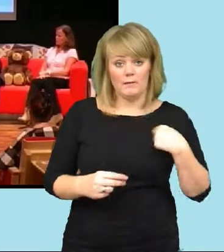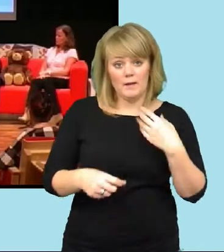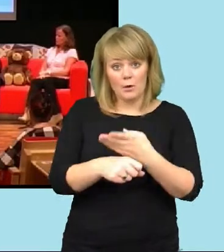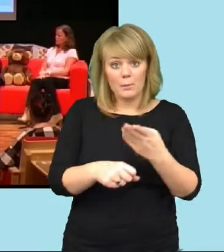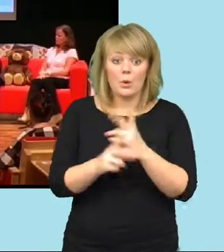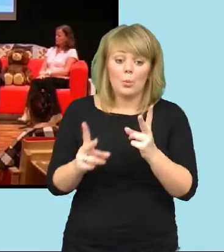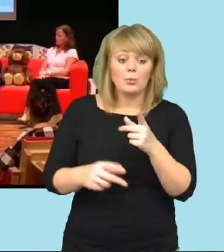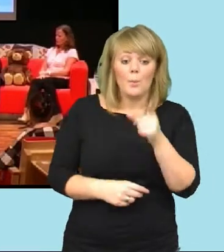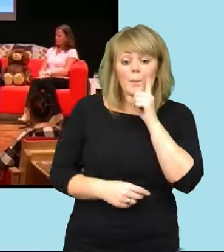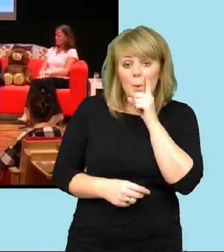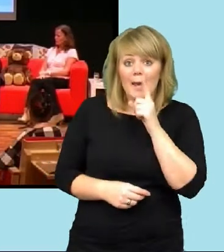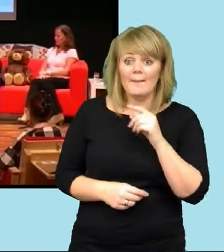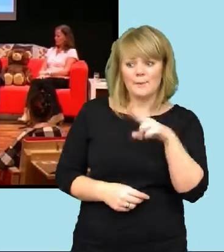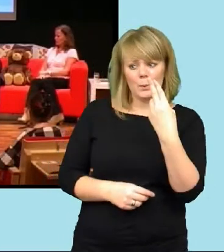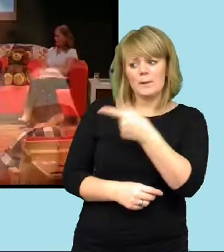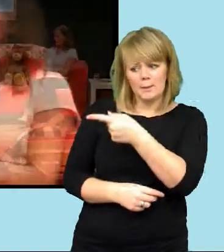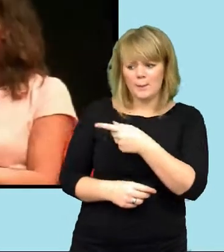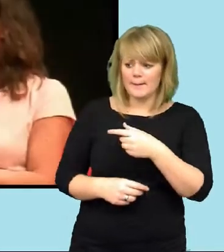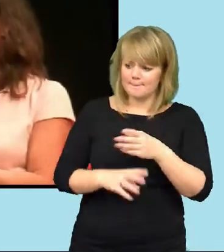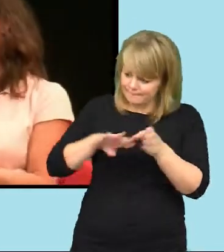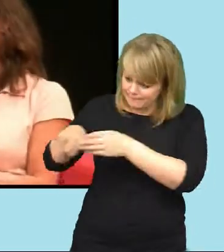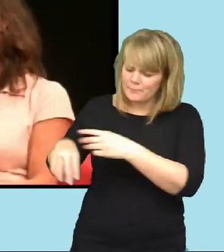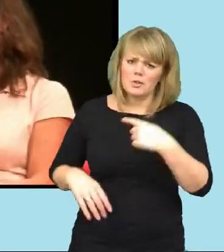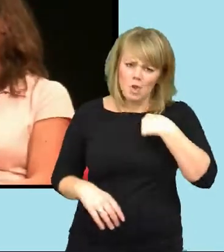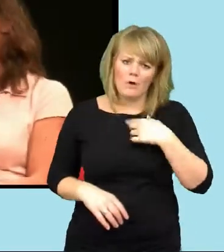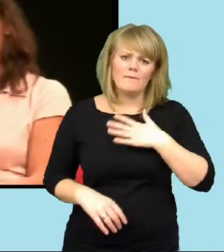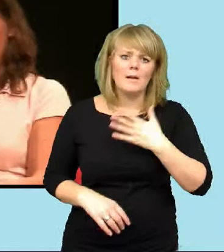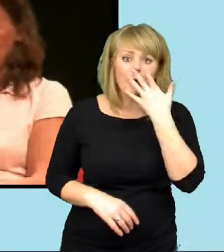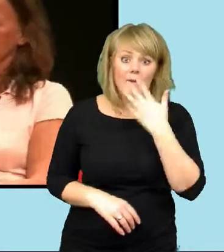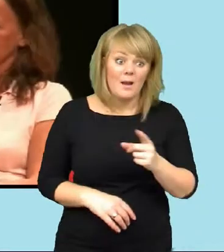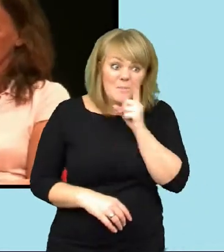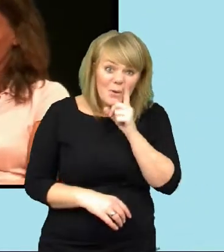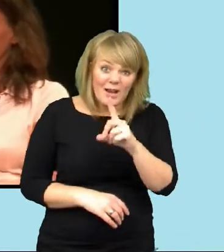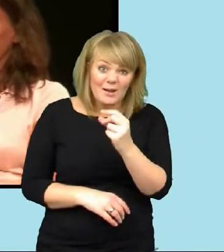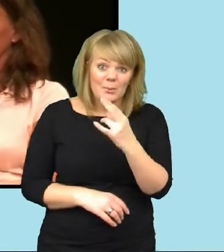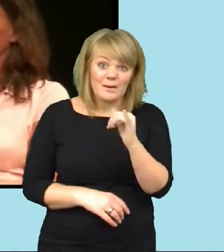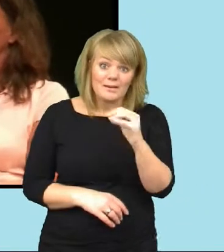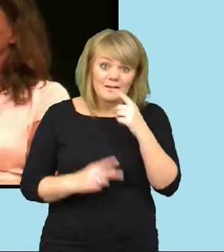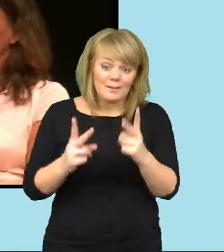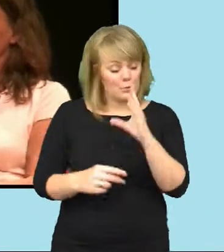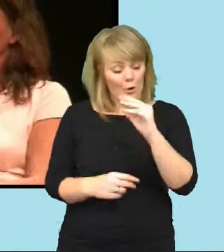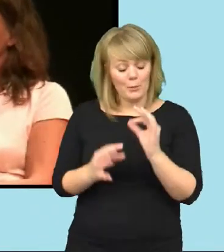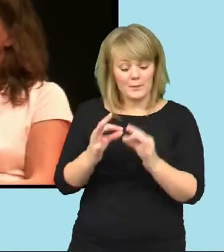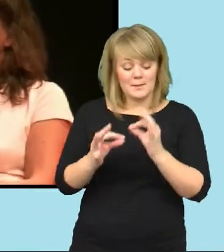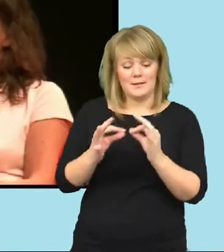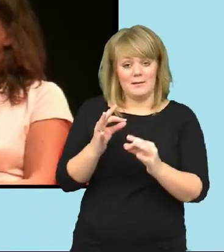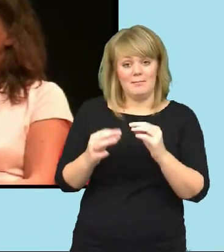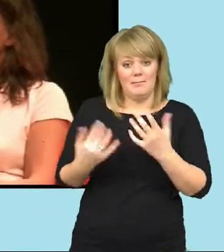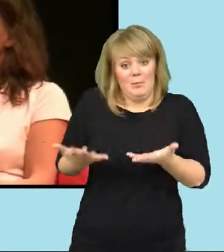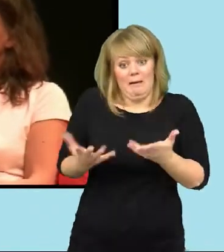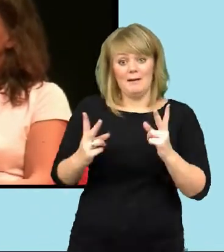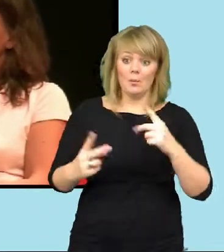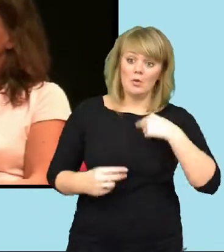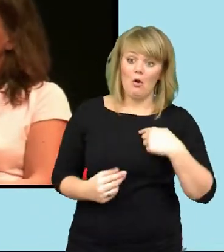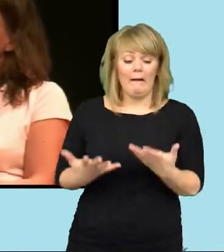hon säga till mig att nu får du hålla i bakgrunden så får jag prata med mamma. Hon brukar säga ja, till dig? Ja, det brukar hon göra. Ja. Det är lätt att man gör. Man är där och tycker